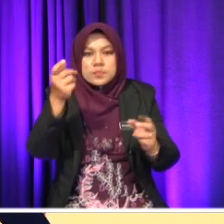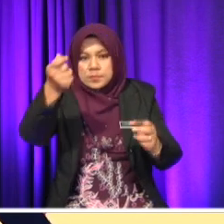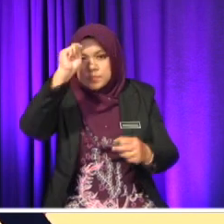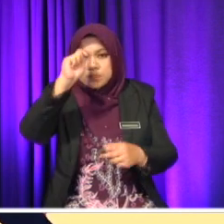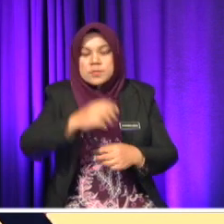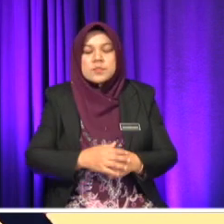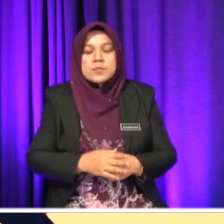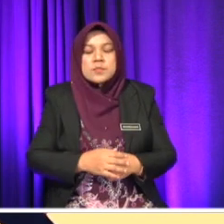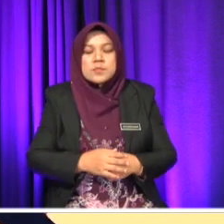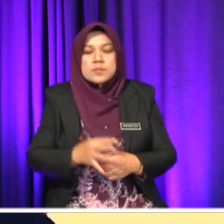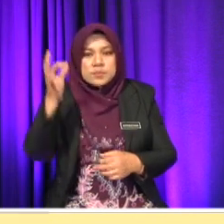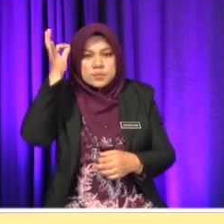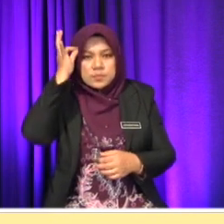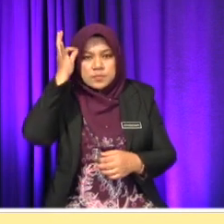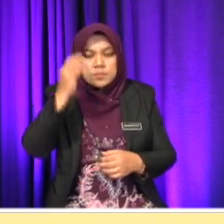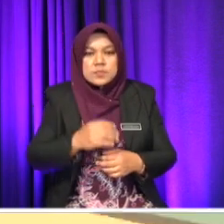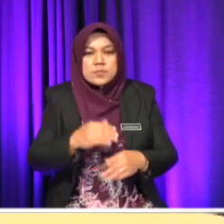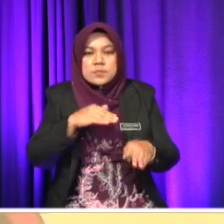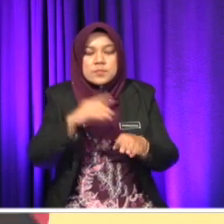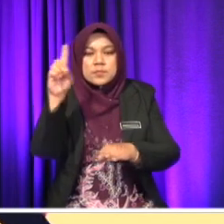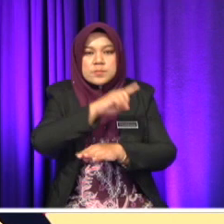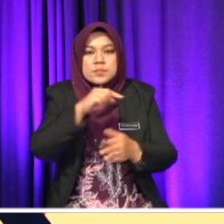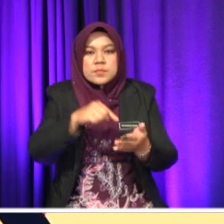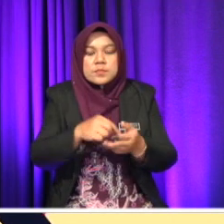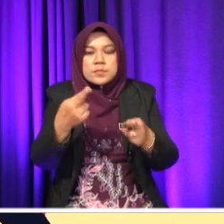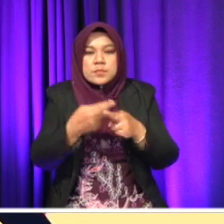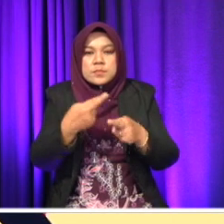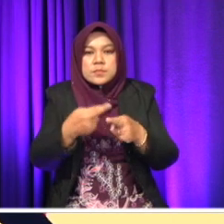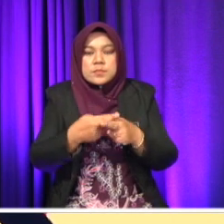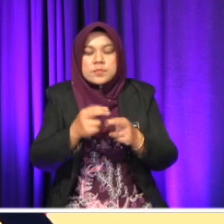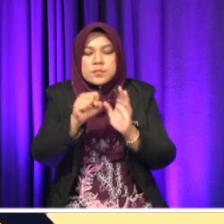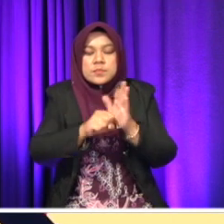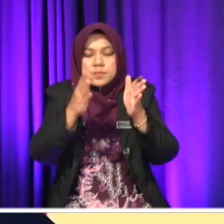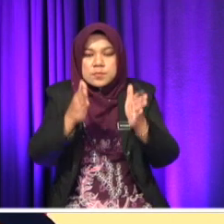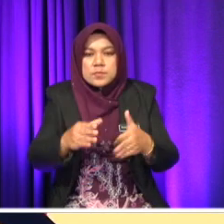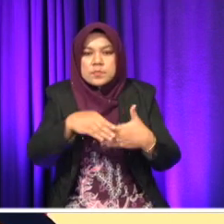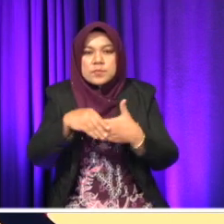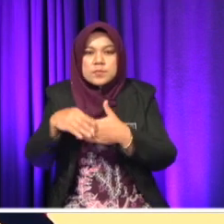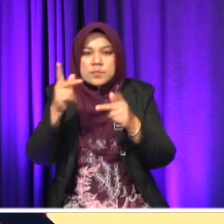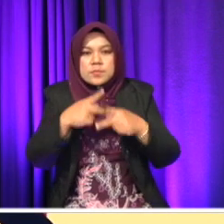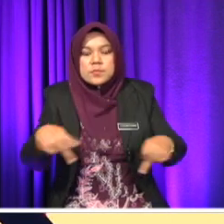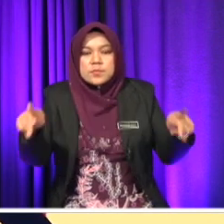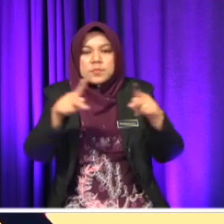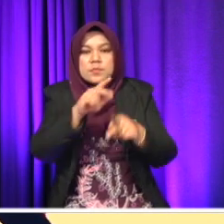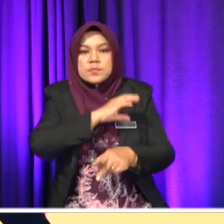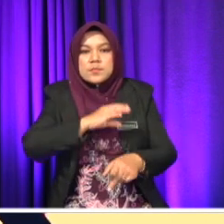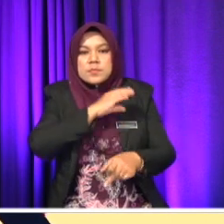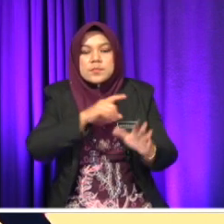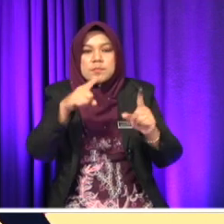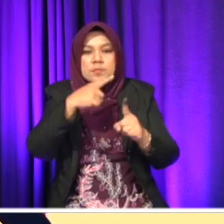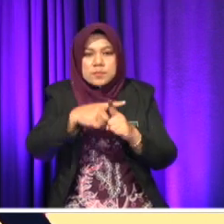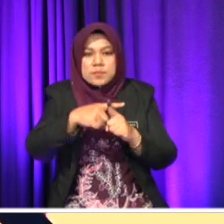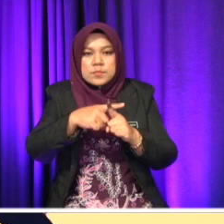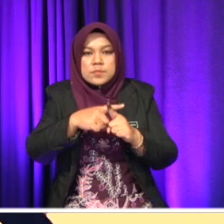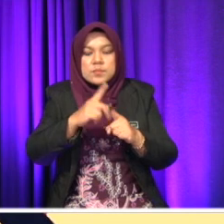Gino namun pada hari ini dapat saya rumuskan bahwa seseorang pemimpin perlulah mempunyai ciri-ciri positif seperti